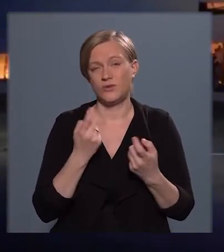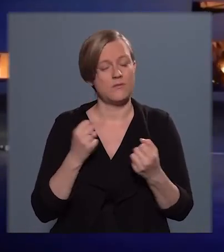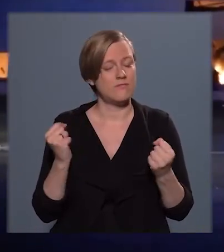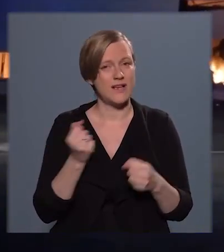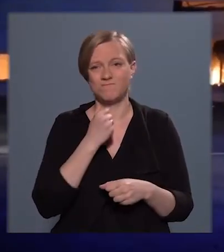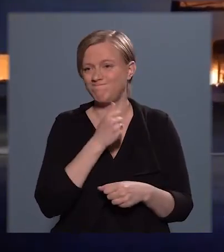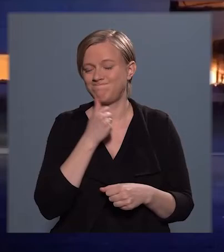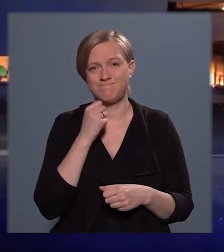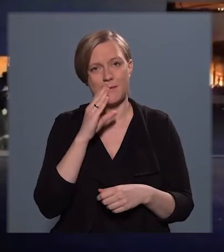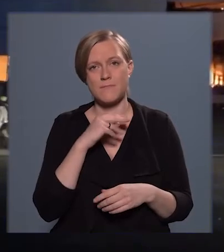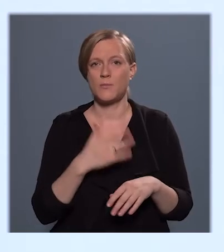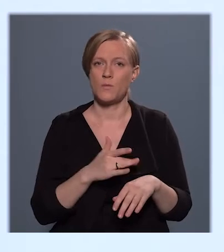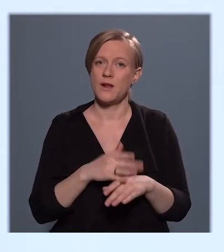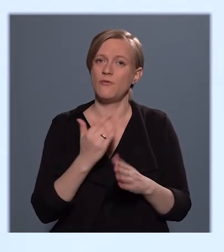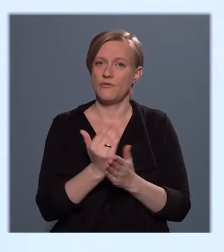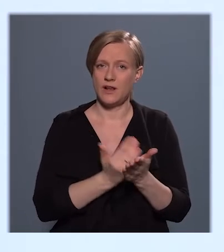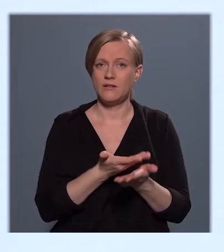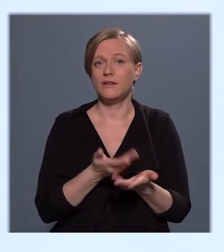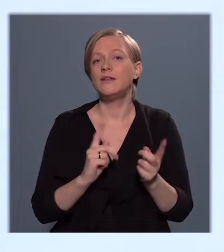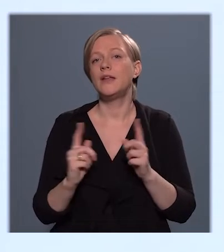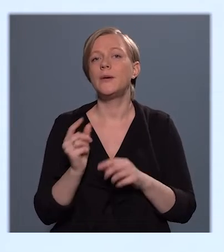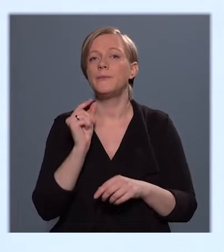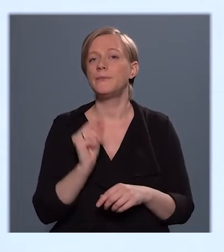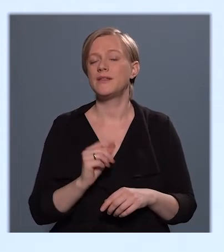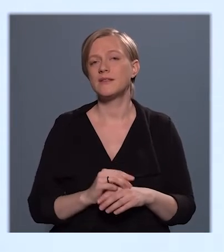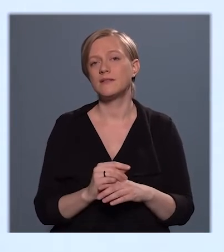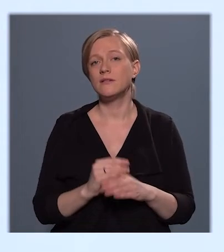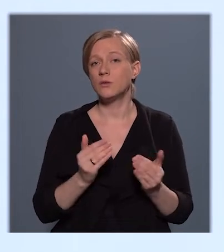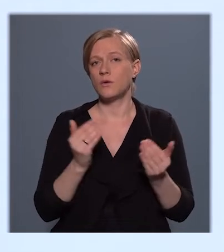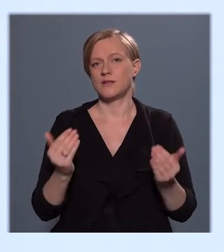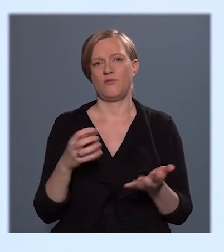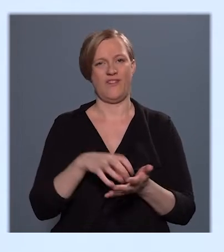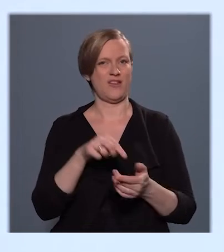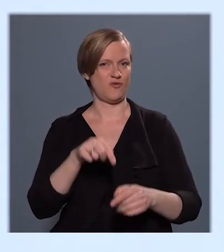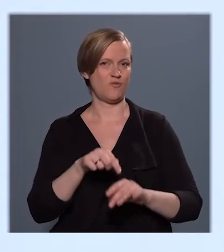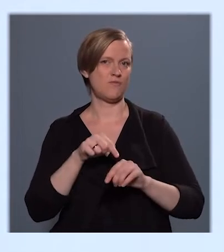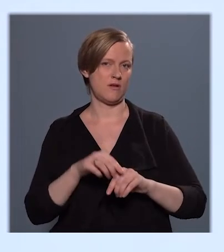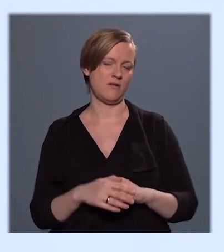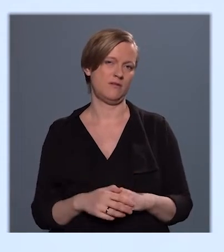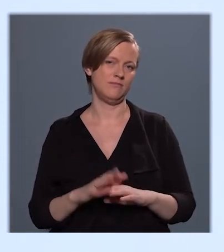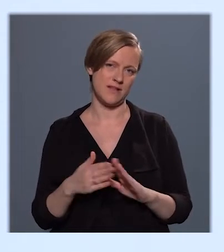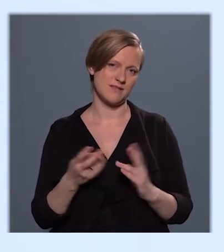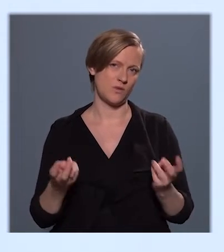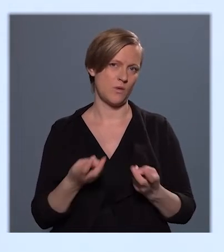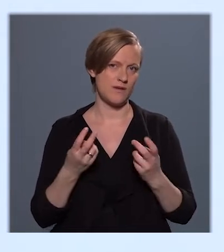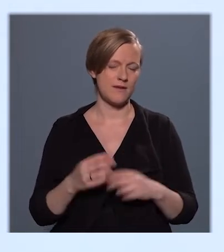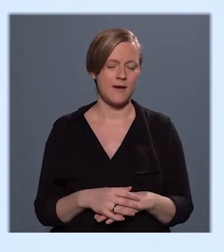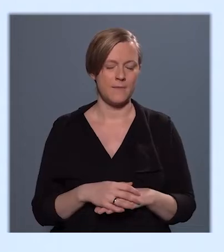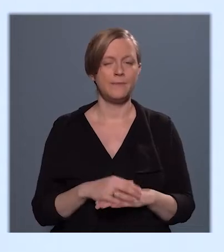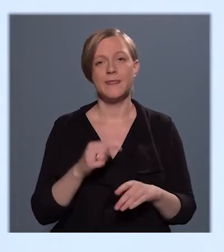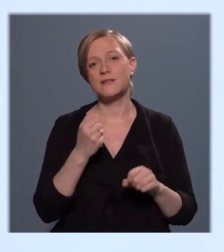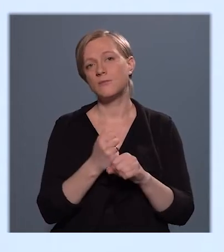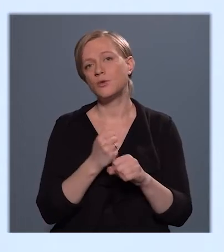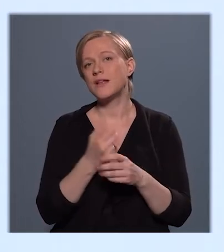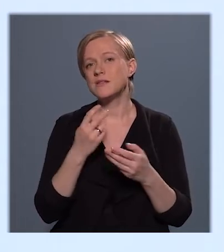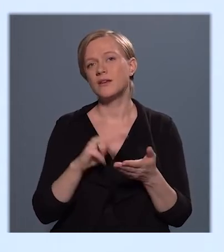legemberpróbálóbb feladat, de talán egy picivel egy korszerűbb városban mindezt könnyebb ezt a munkát,